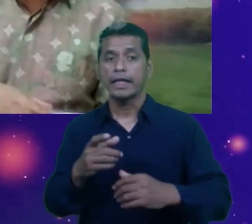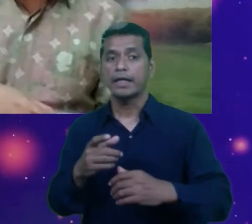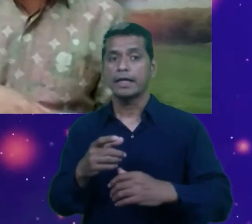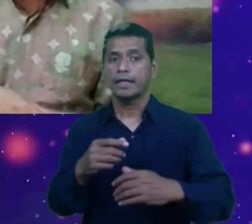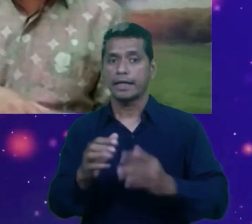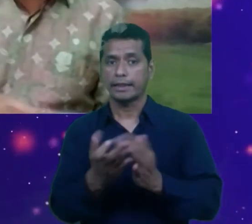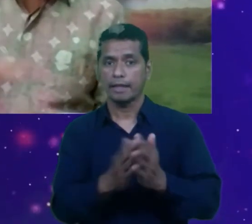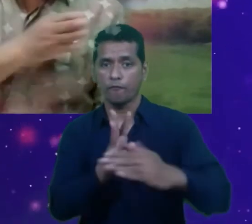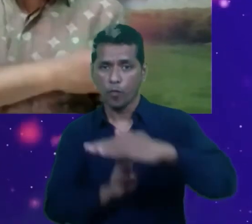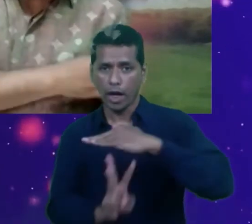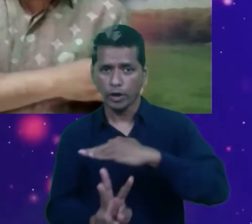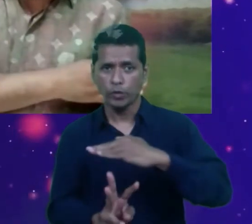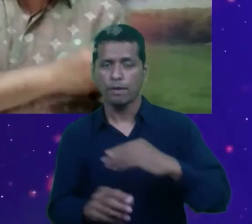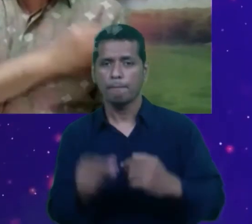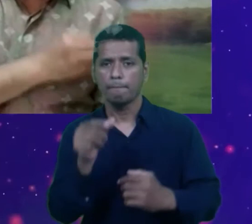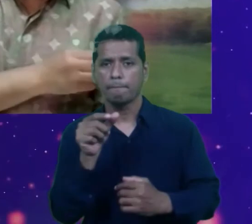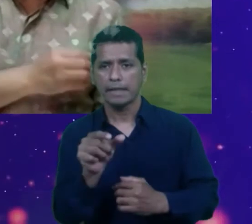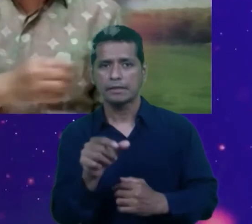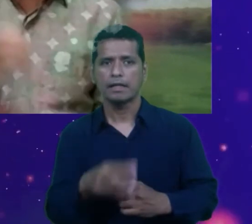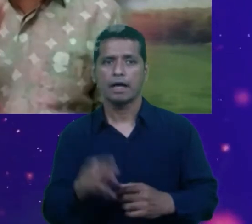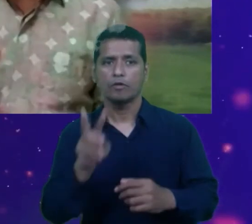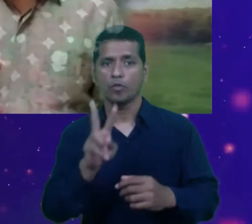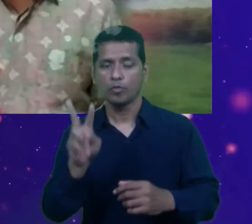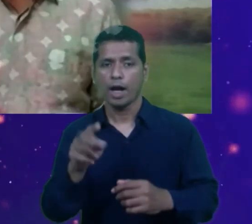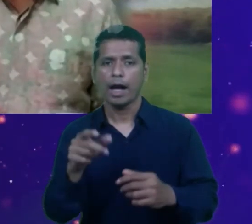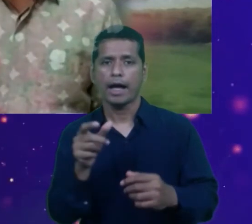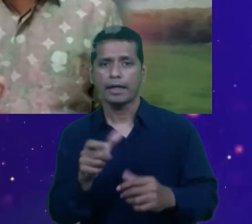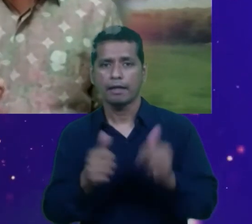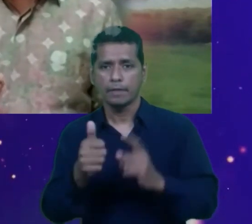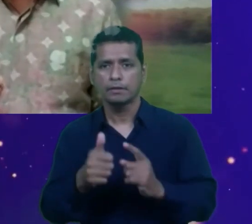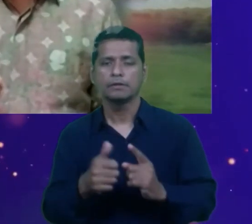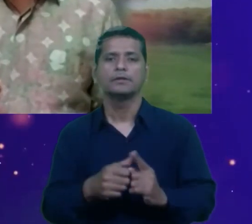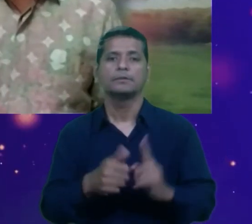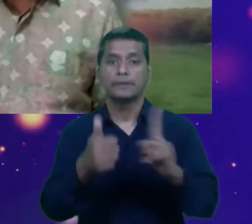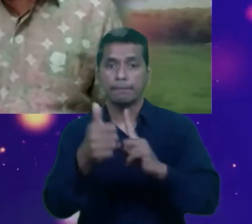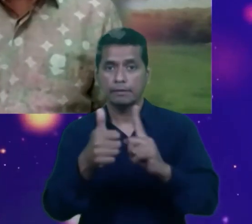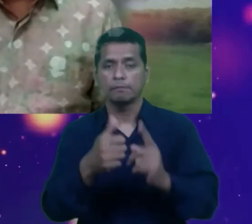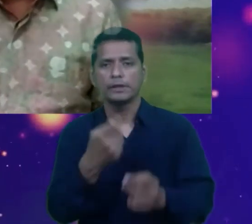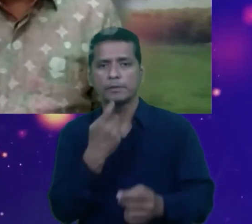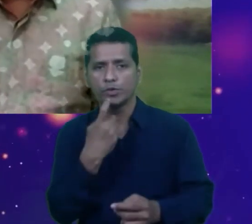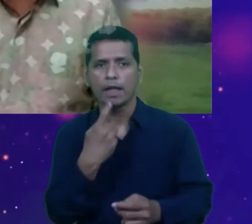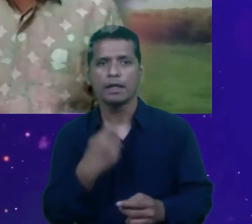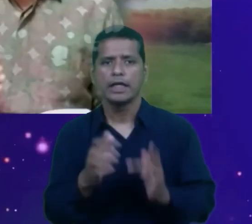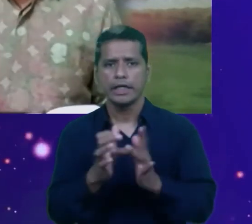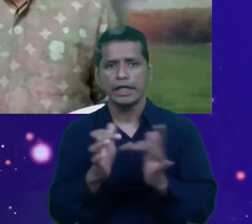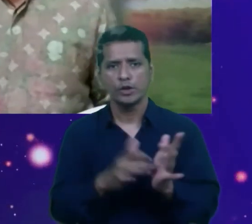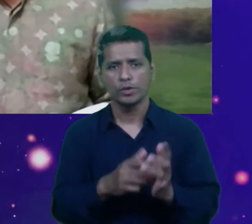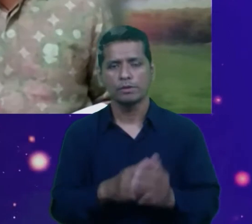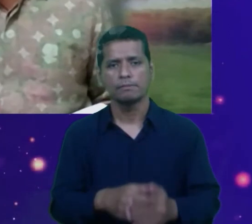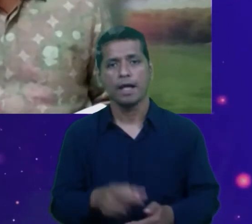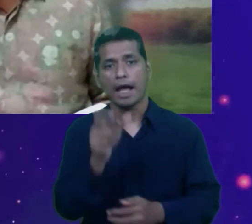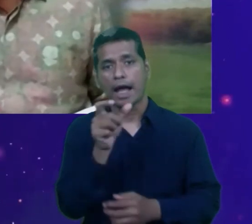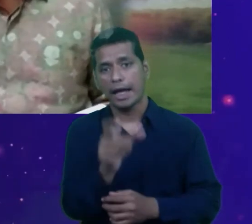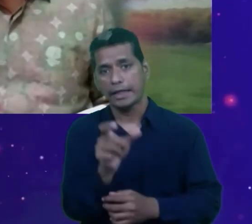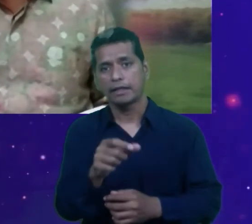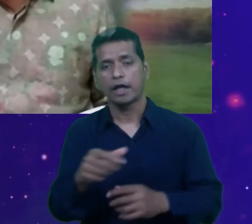Wahyu pembukaannya menyebutkan ketiga pribadi kealahan ini yang adalah Esa. Lalu kemudian di bahagian